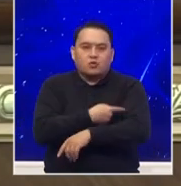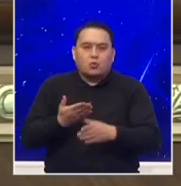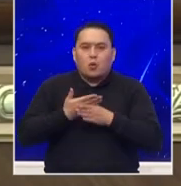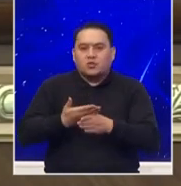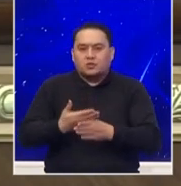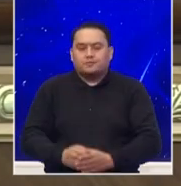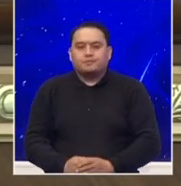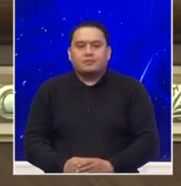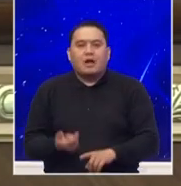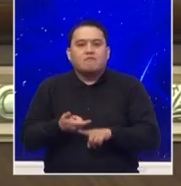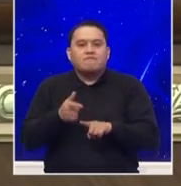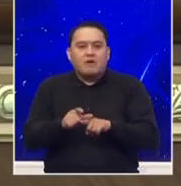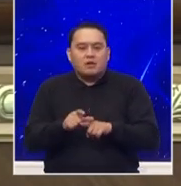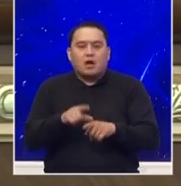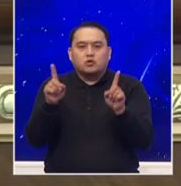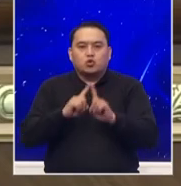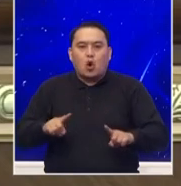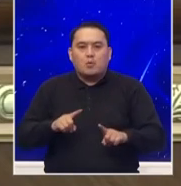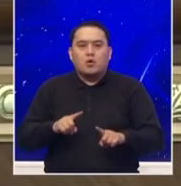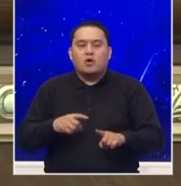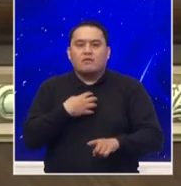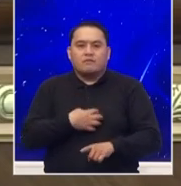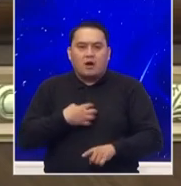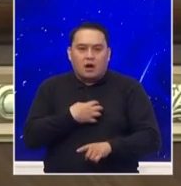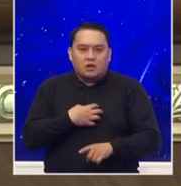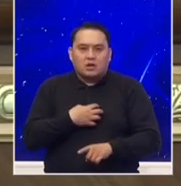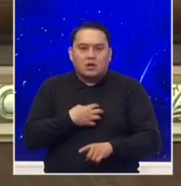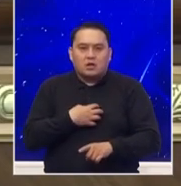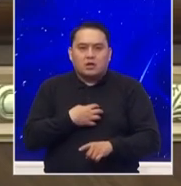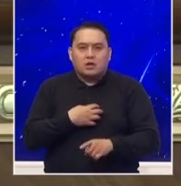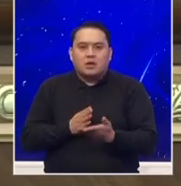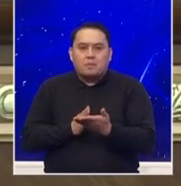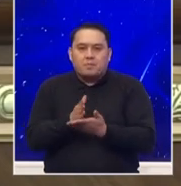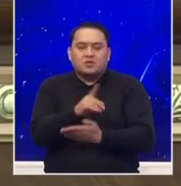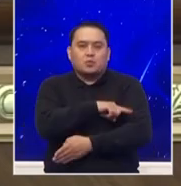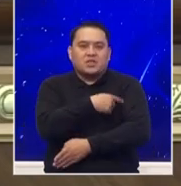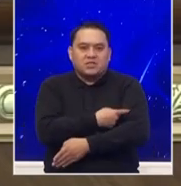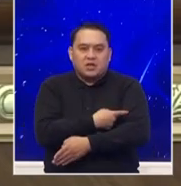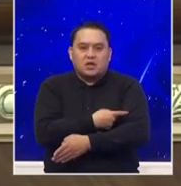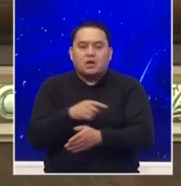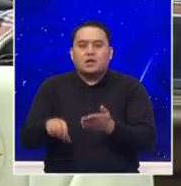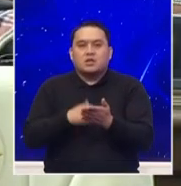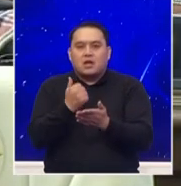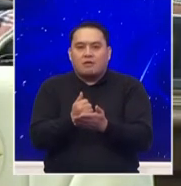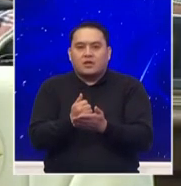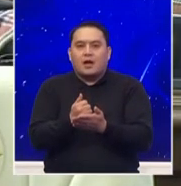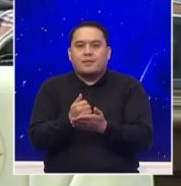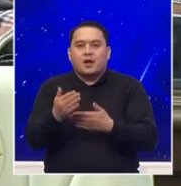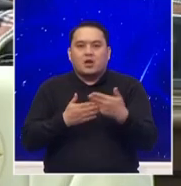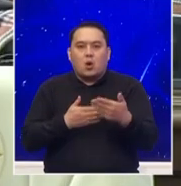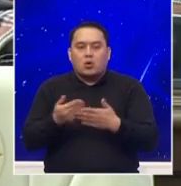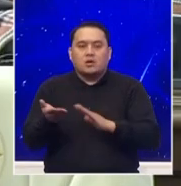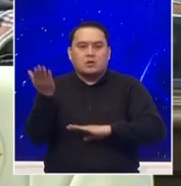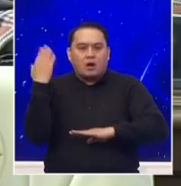помощи. В этой связи особую роль играет развитие превентивной медицины, основанной на профилактике и